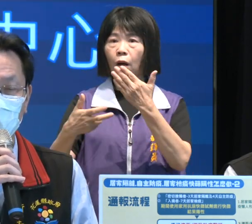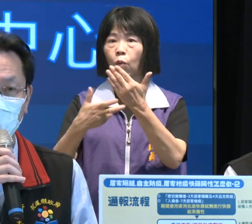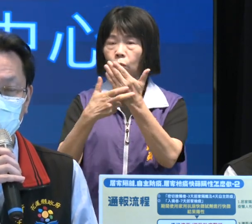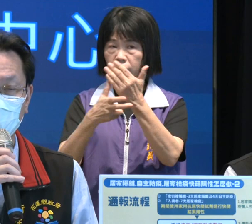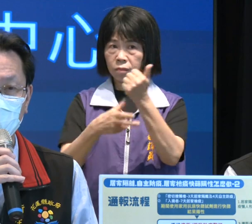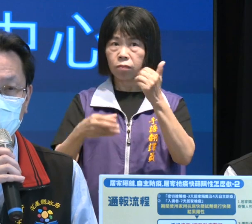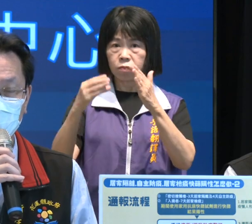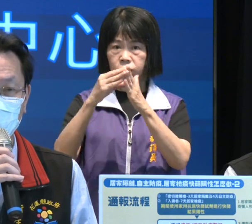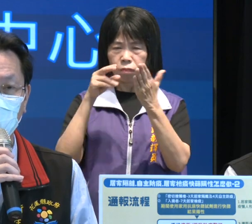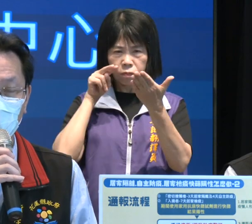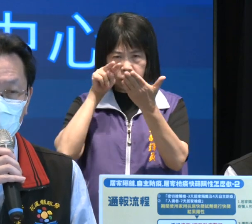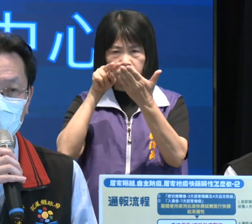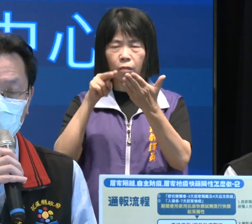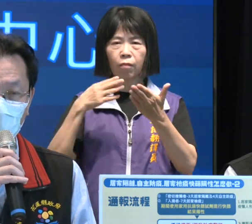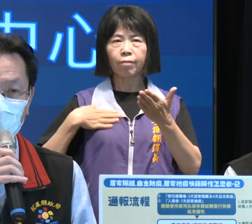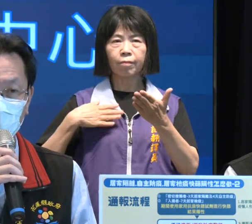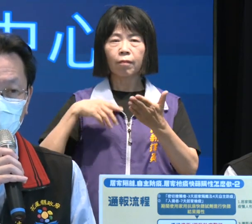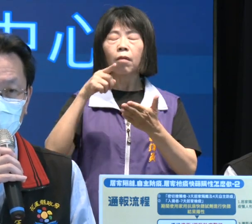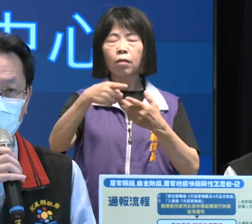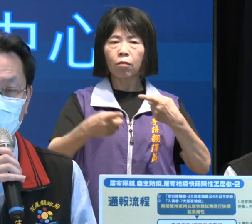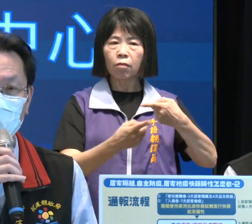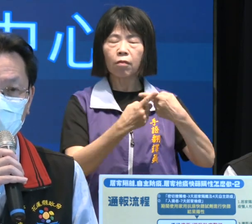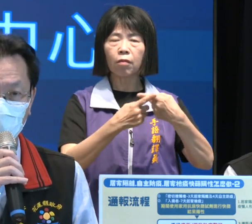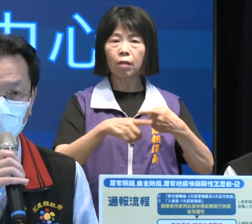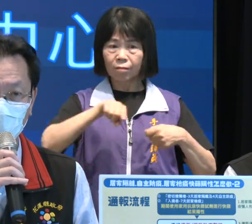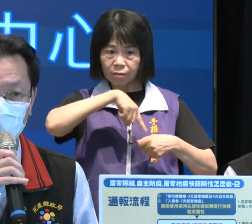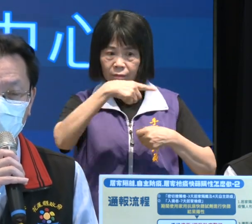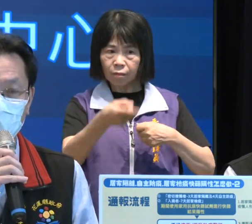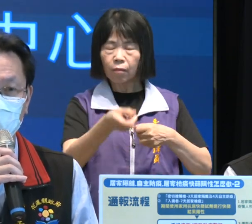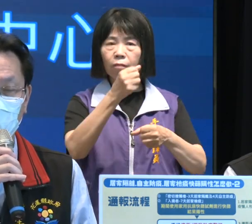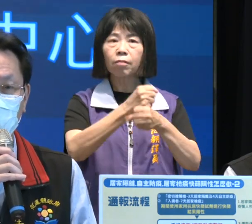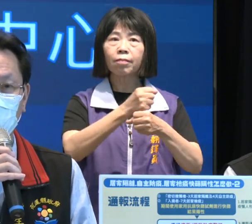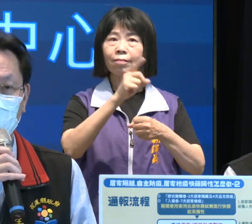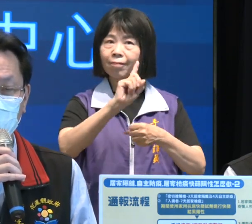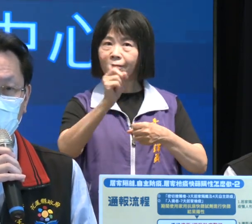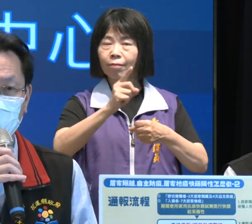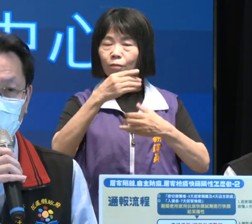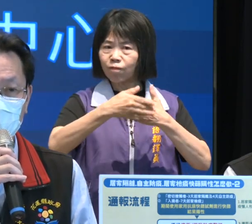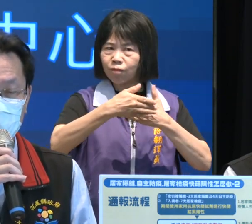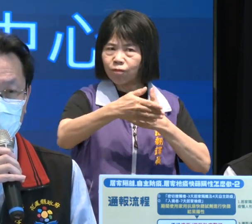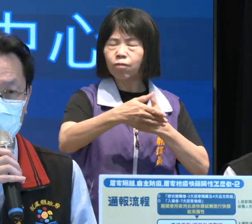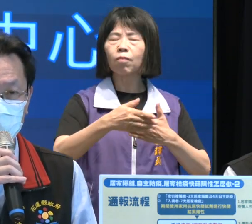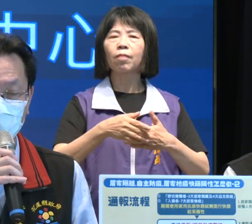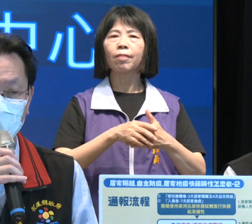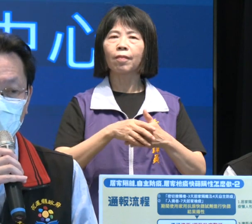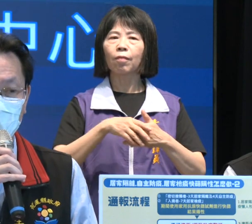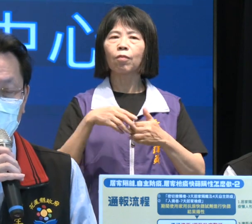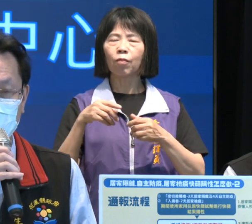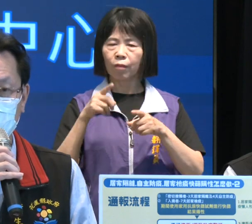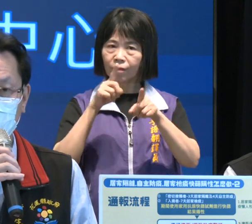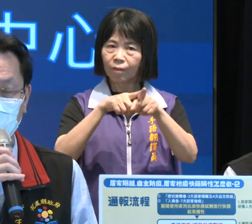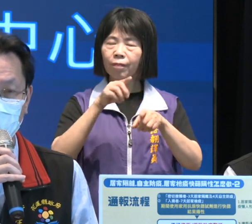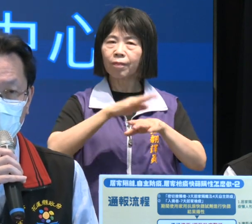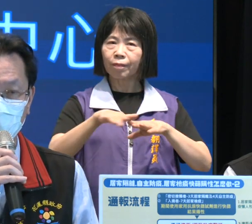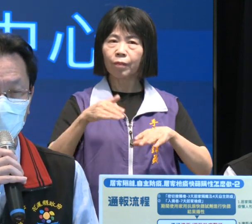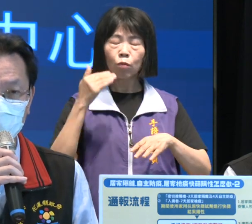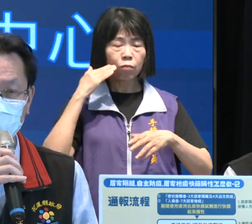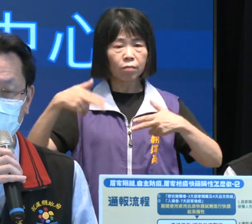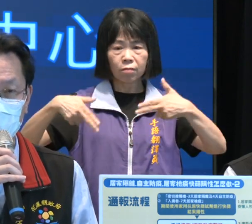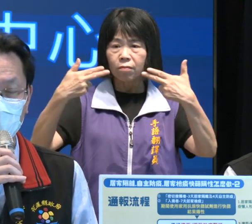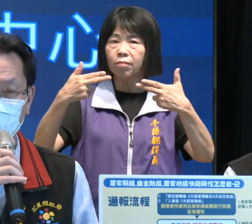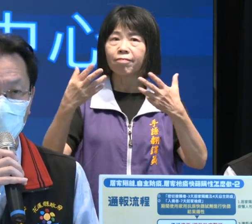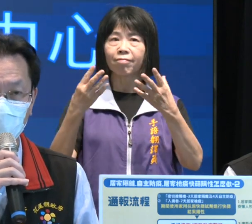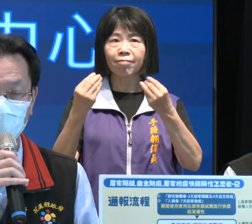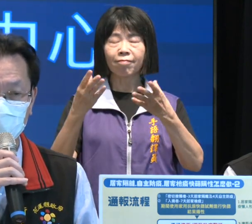诊的，我们就可以启动后面的关怀的一些作为。所以如果你没有跟医师视讯，你是没有办法，我